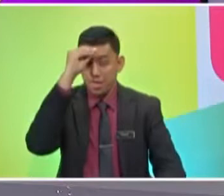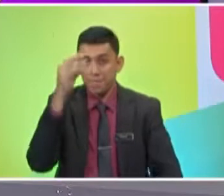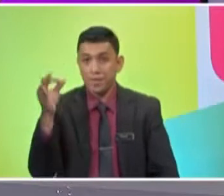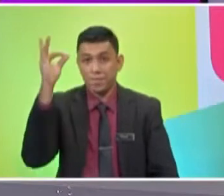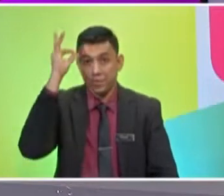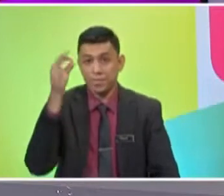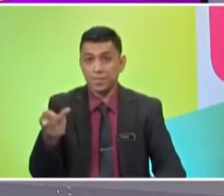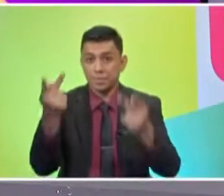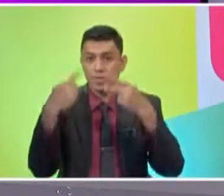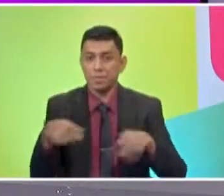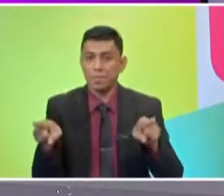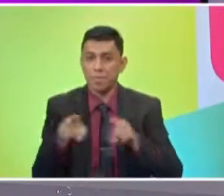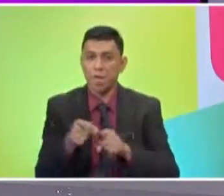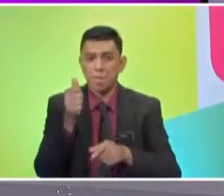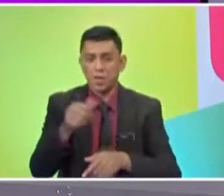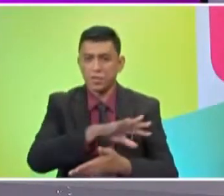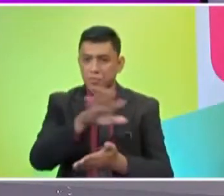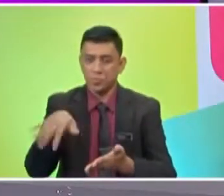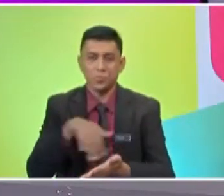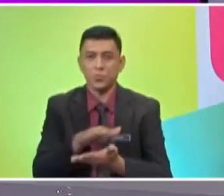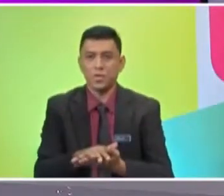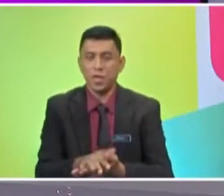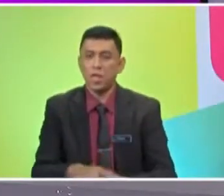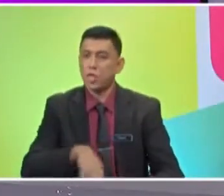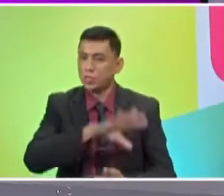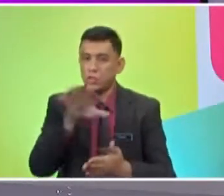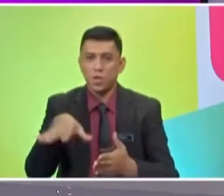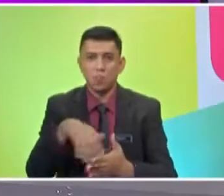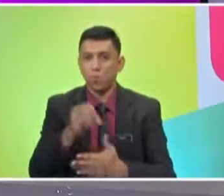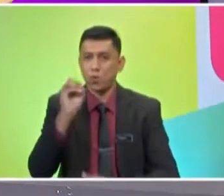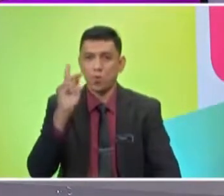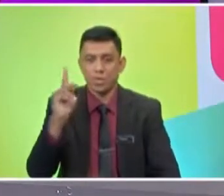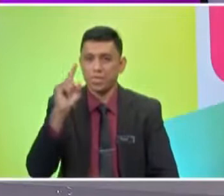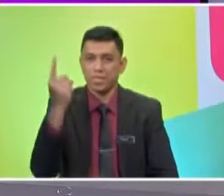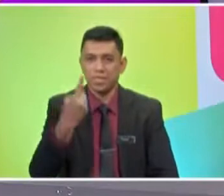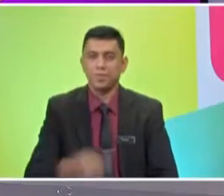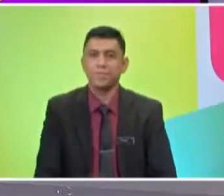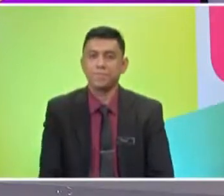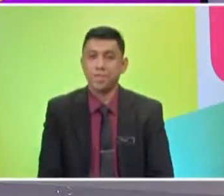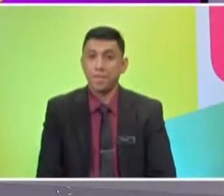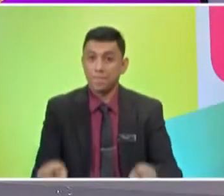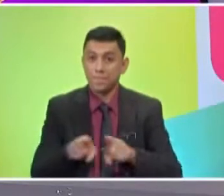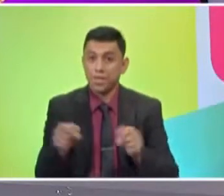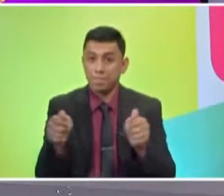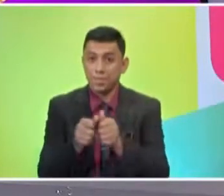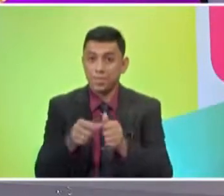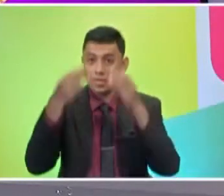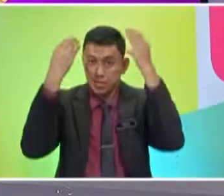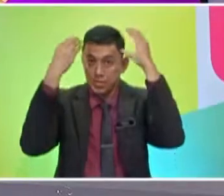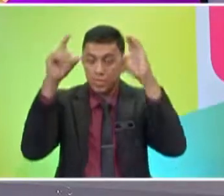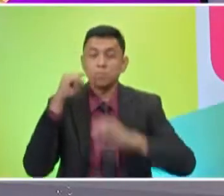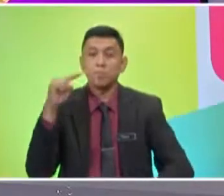ke tak semua? Ha, harap semuanya okey-okey sentiasa sebab kita bersama dengan Cikgu Zaleha kita. Hari ini kita akan belajar tentang